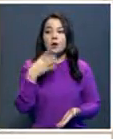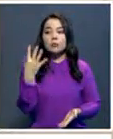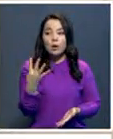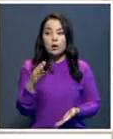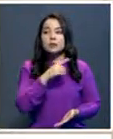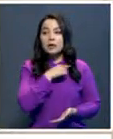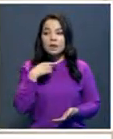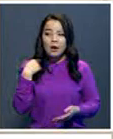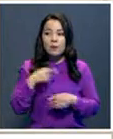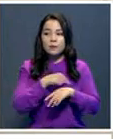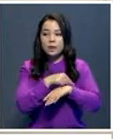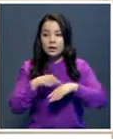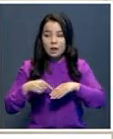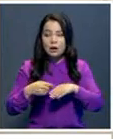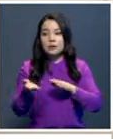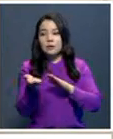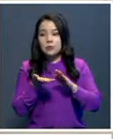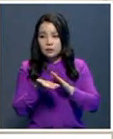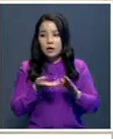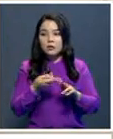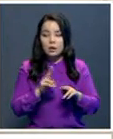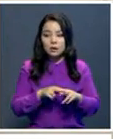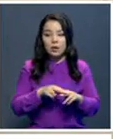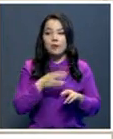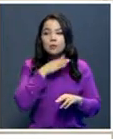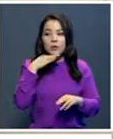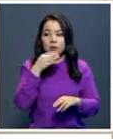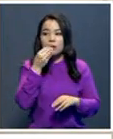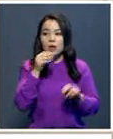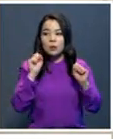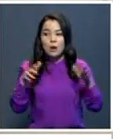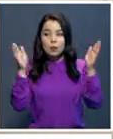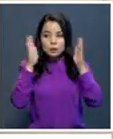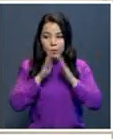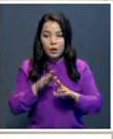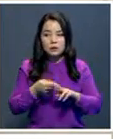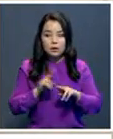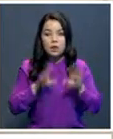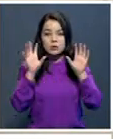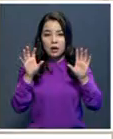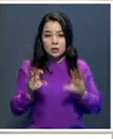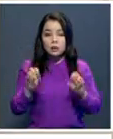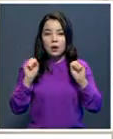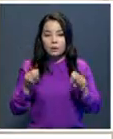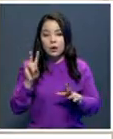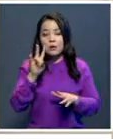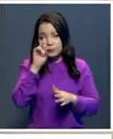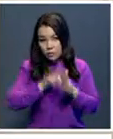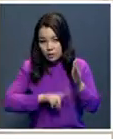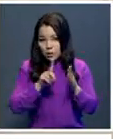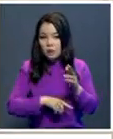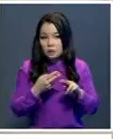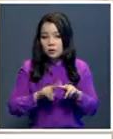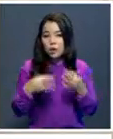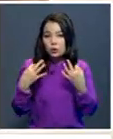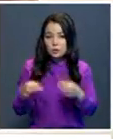тамарын кескеннен кейін сол етті біз жиаламыз мұсылмандарға зам бойынша, дін заны бойынша